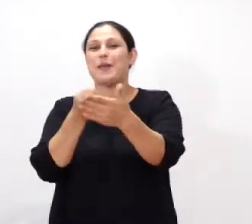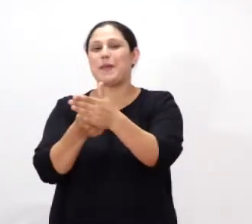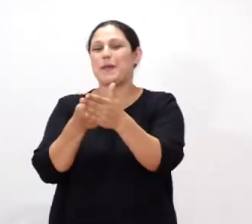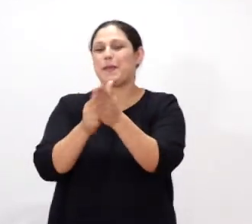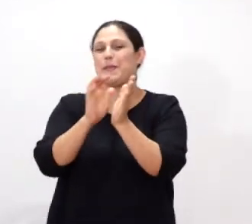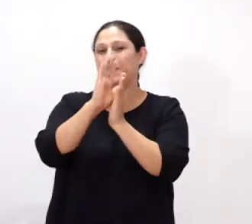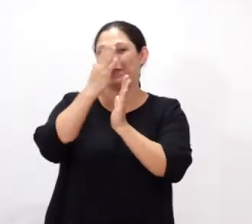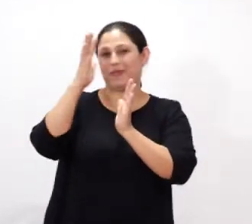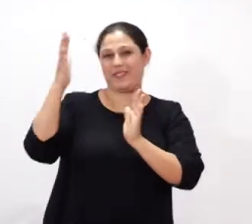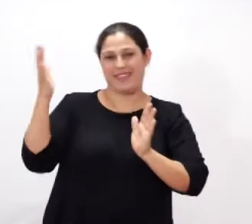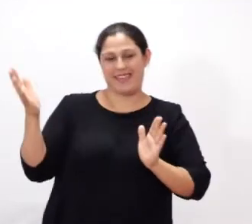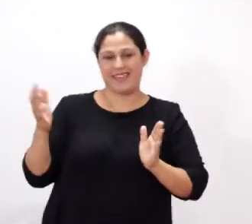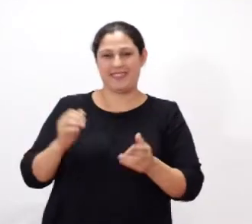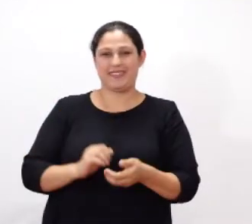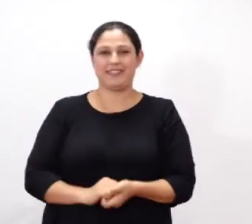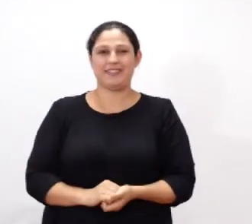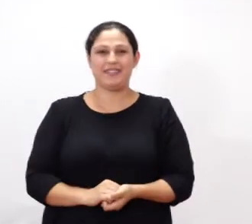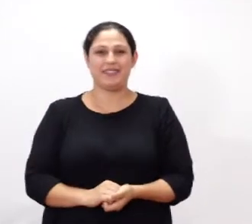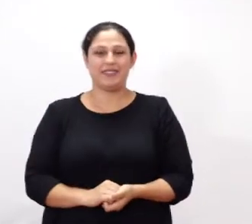انا